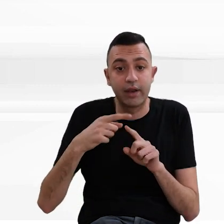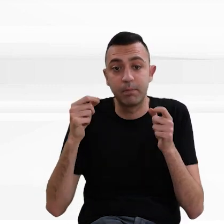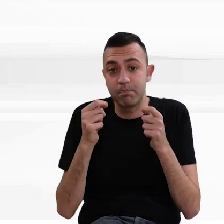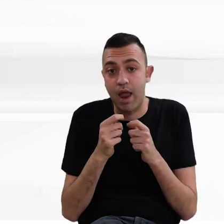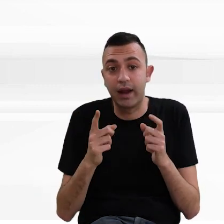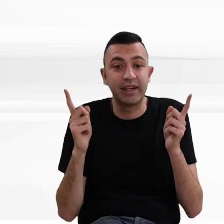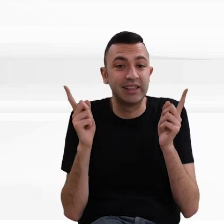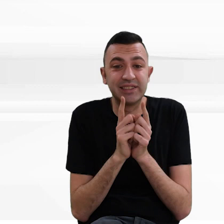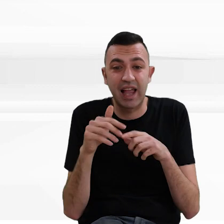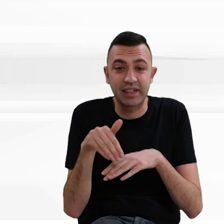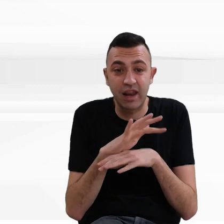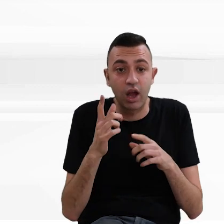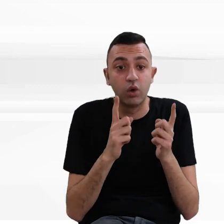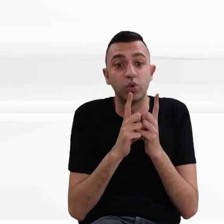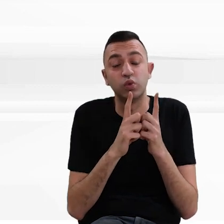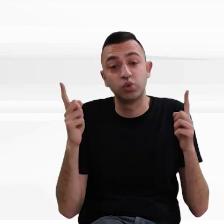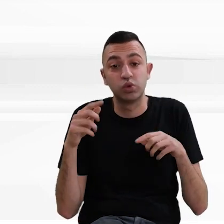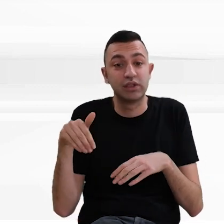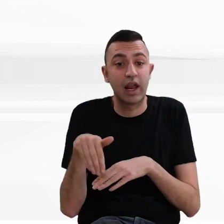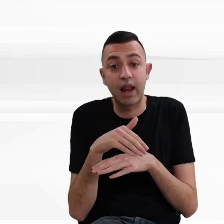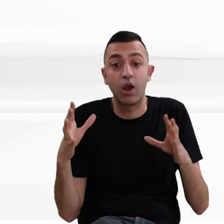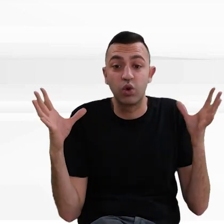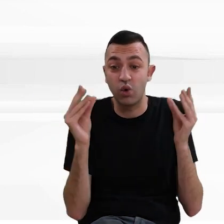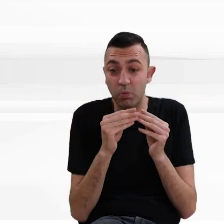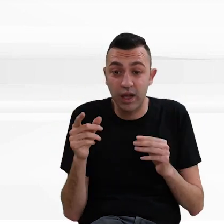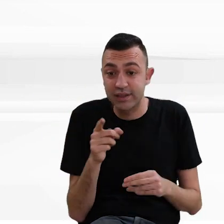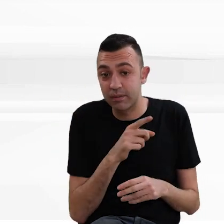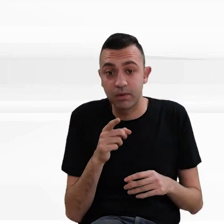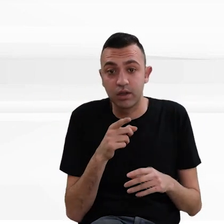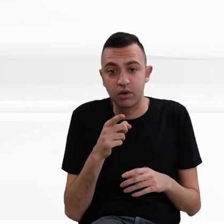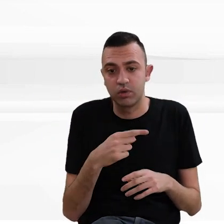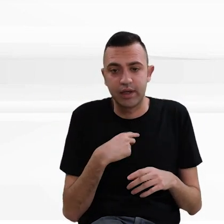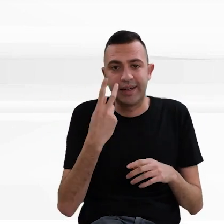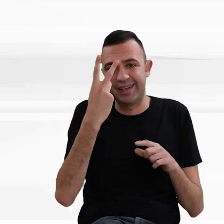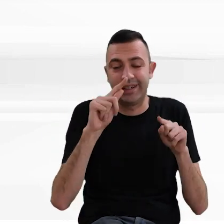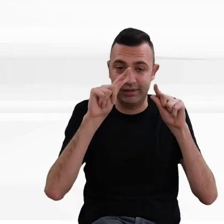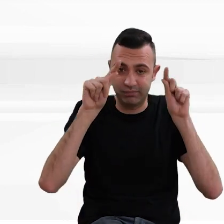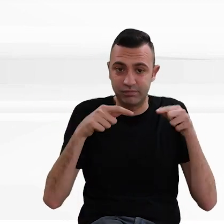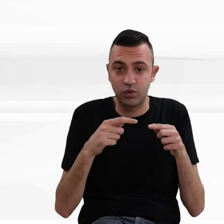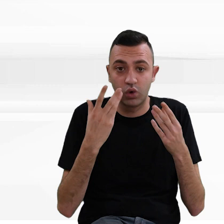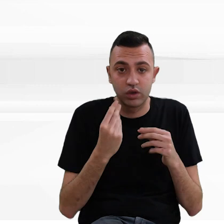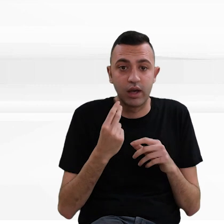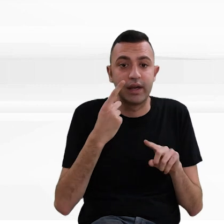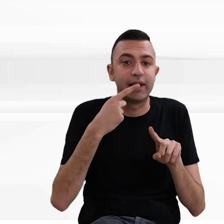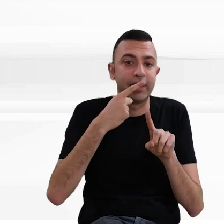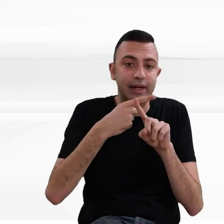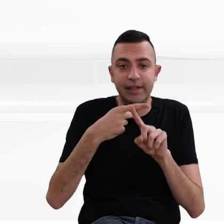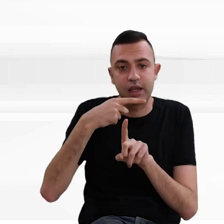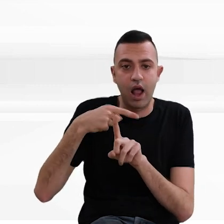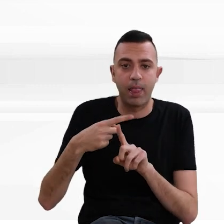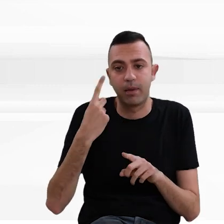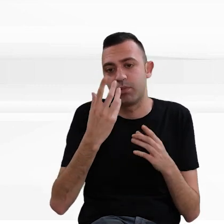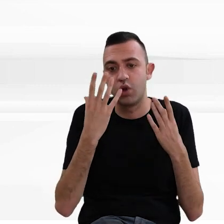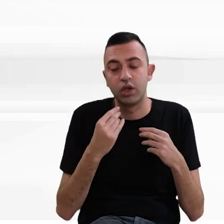beynin yani Kısa kenarı uzun kenarı uzun kenar uzunluğu toplarken Bundaki parantezin alırsam x artı bir bulurum